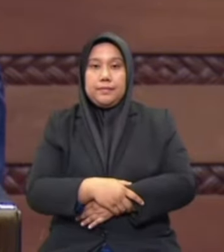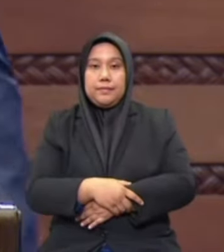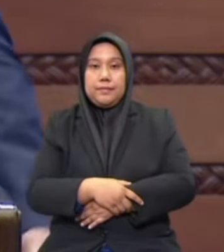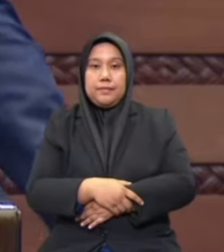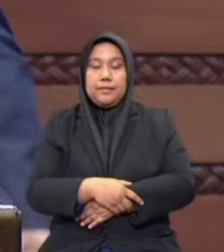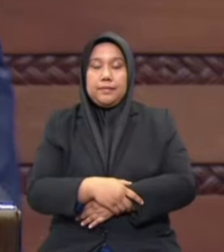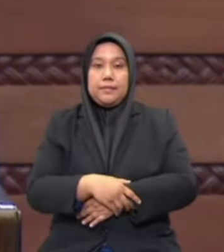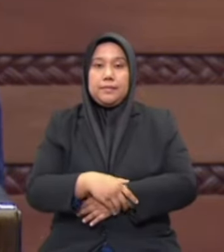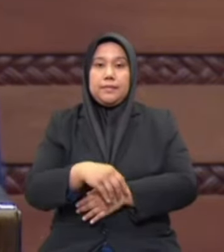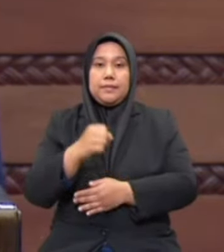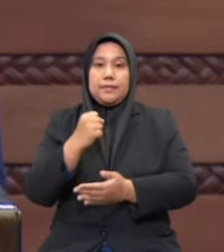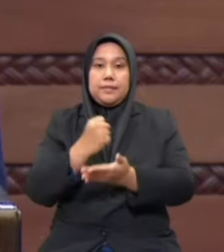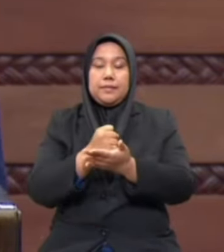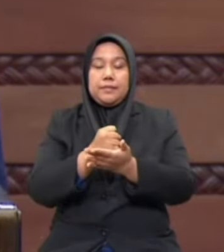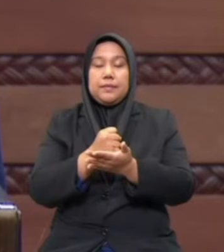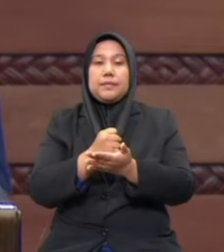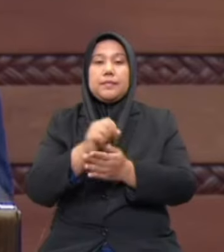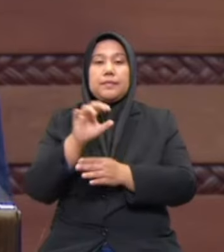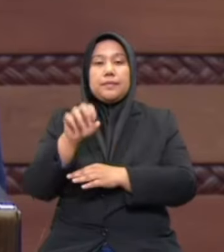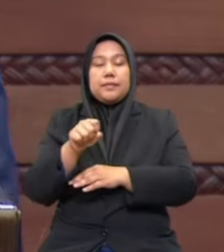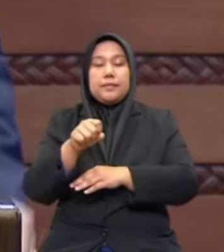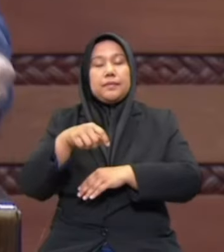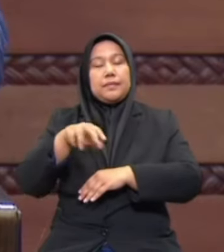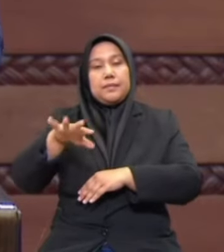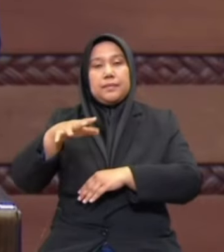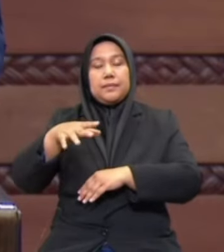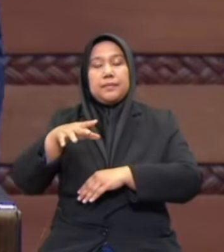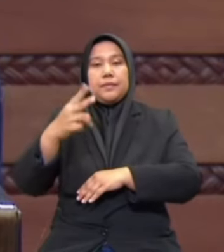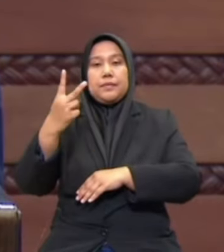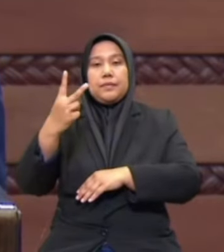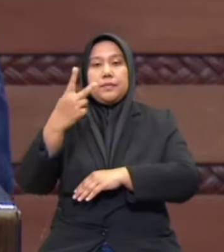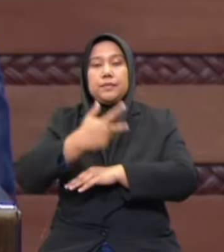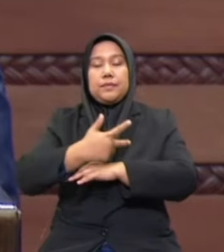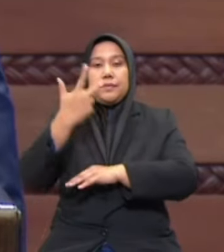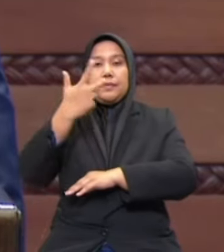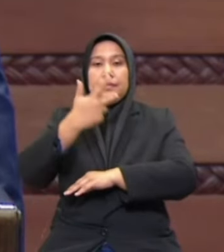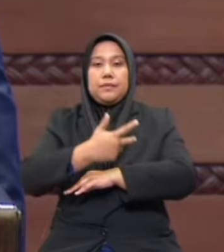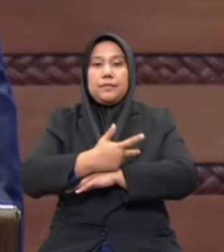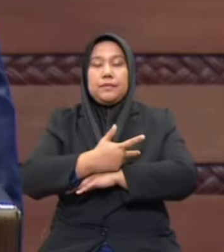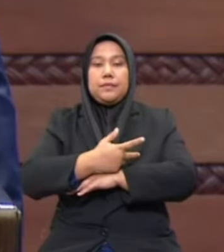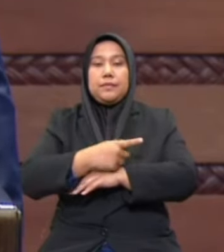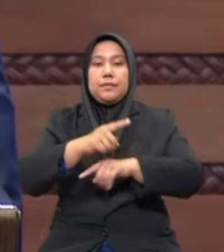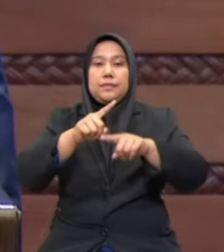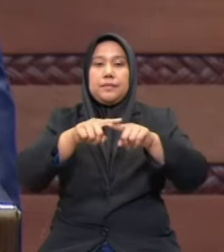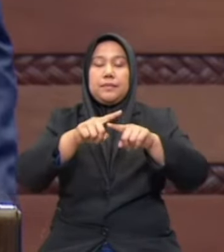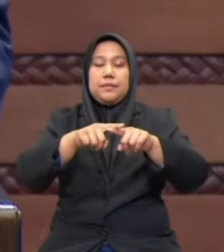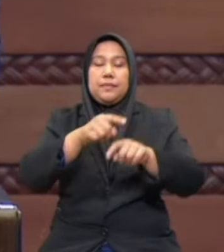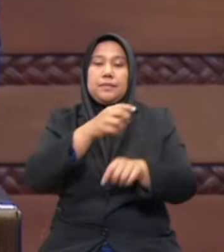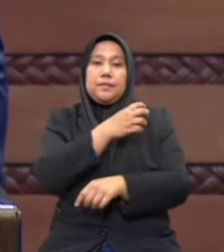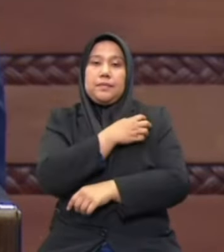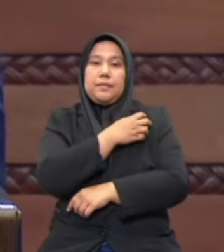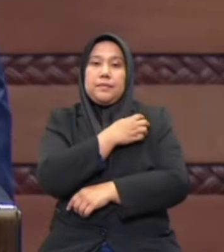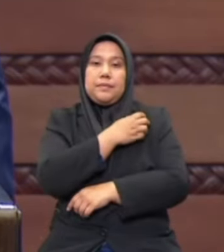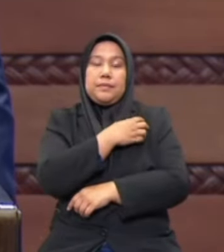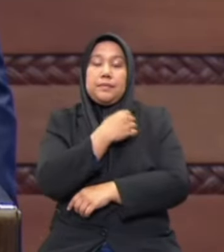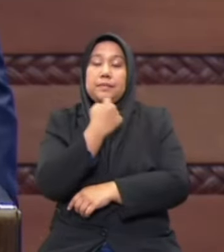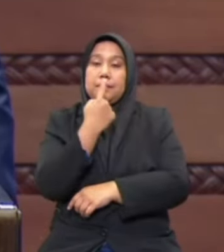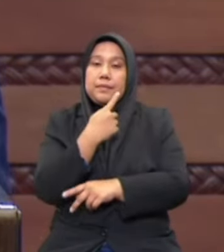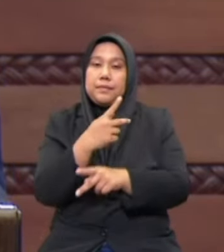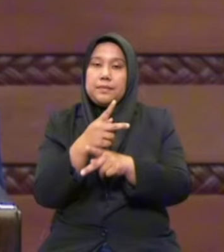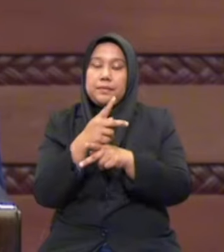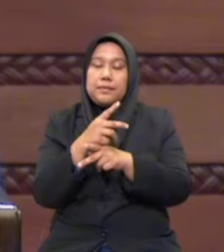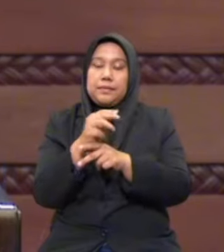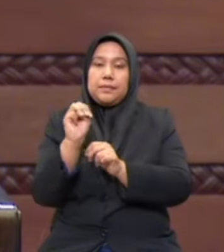mungkin Il dua hari hari tertaluk kepada pegawai ada ti ada penduduk sana menjaga m